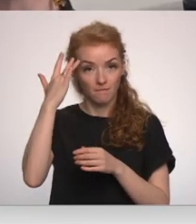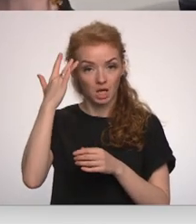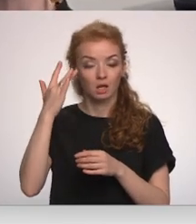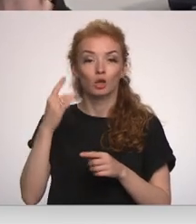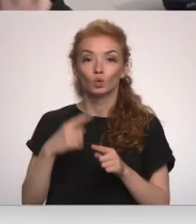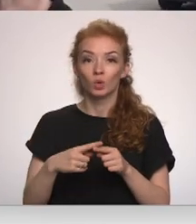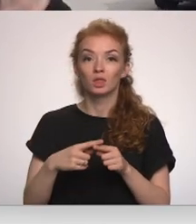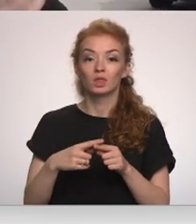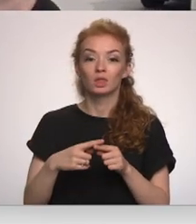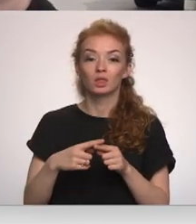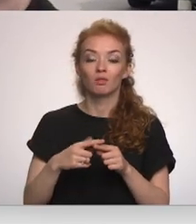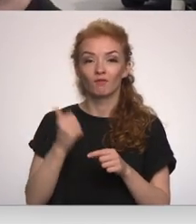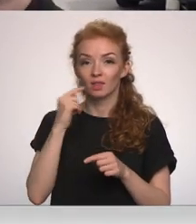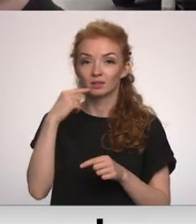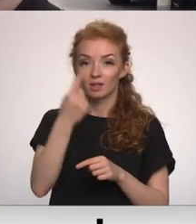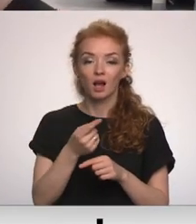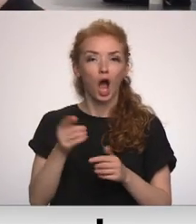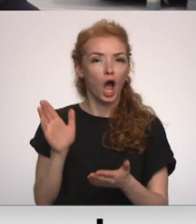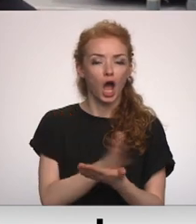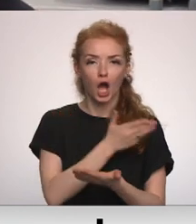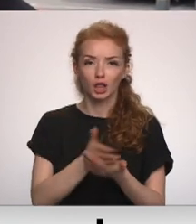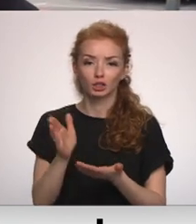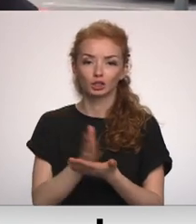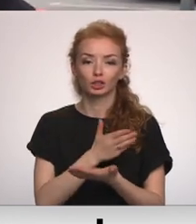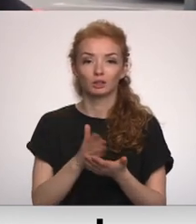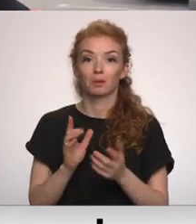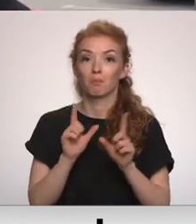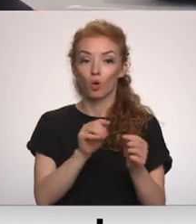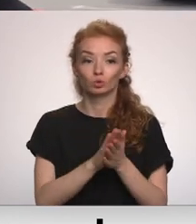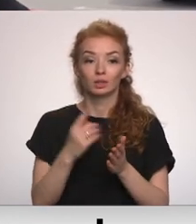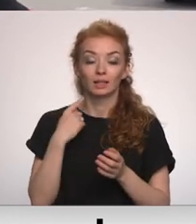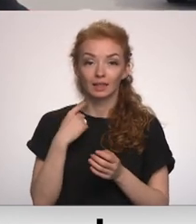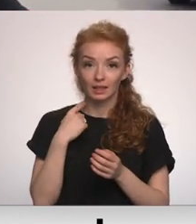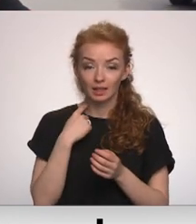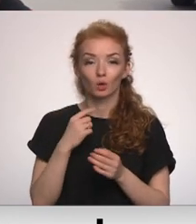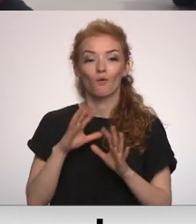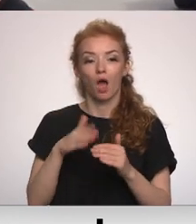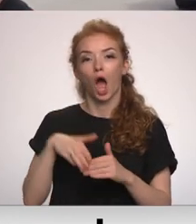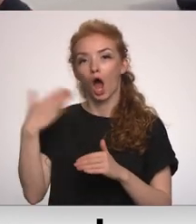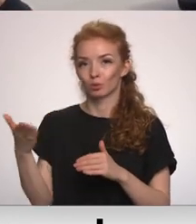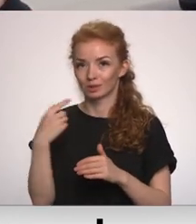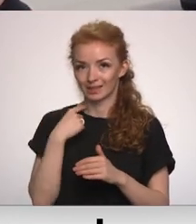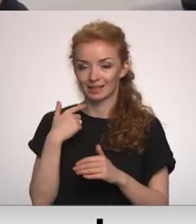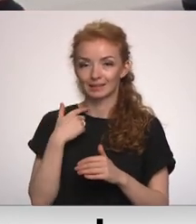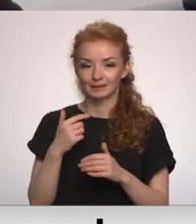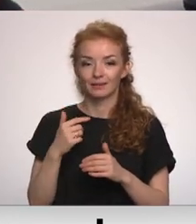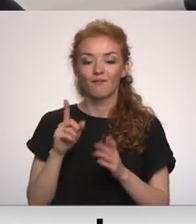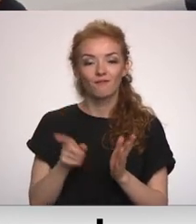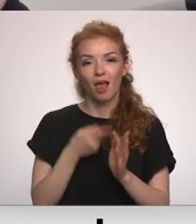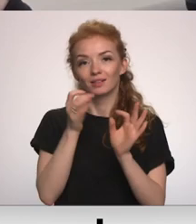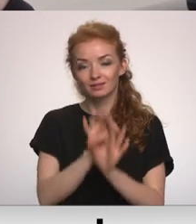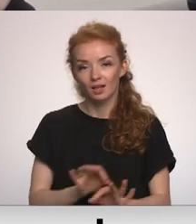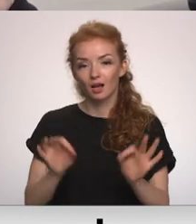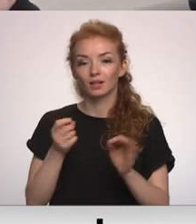Un viņi uzsver to, ka cik atšķirīgi ir, ka brauc nevis uz galvaspilsētu, bet ārpusē, kad ir vēl skaistāk